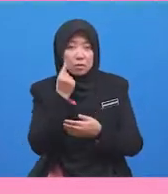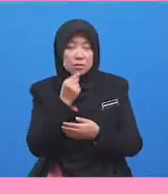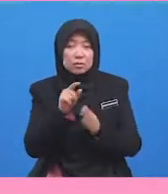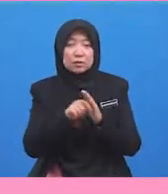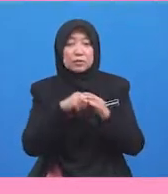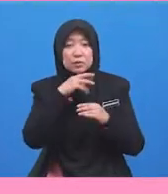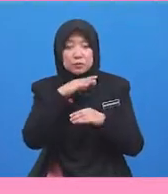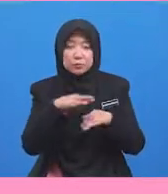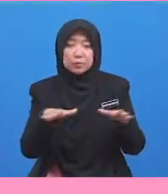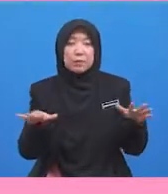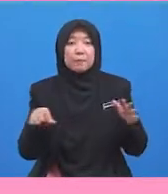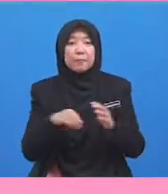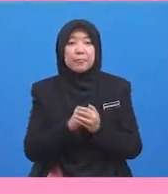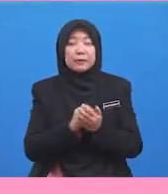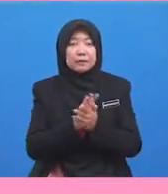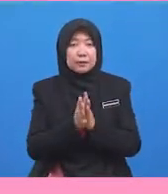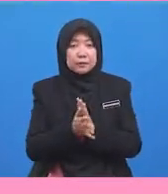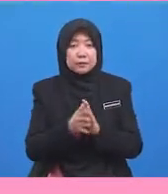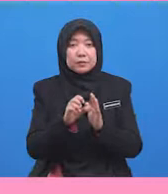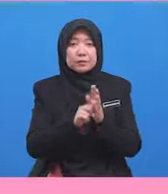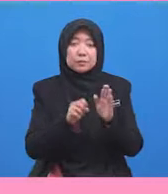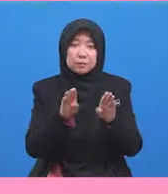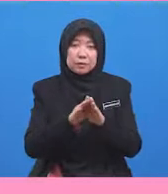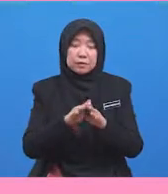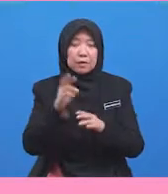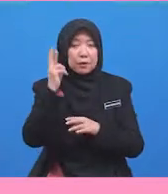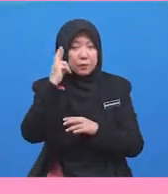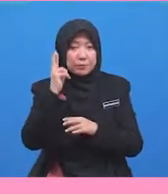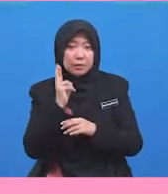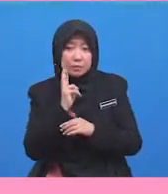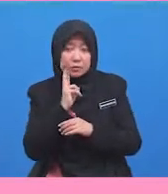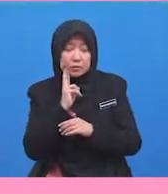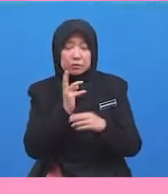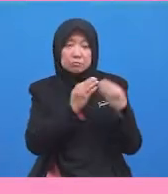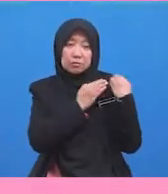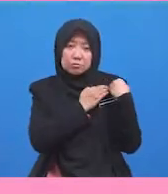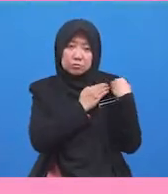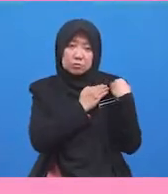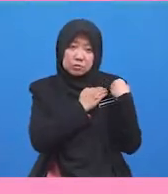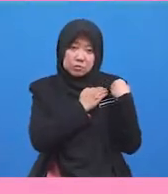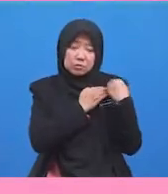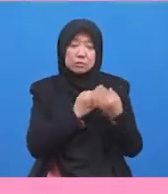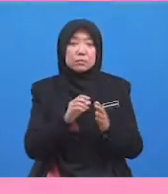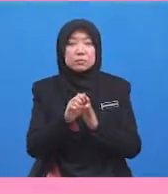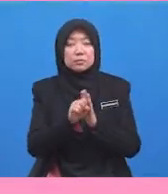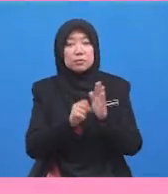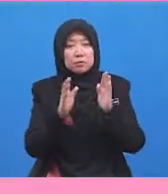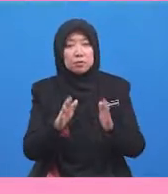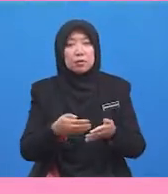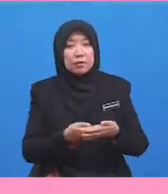justru merek Moore sebagai seorang remaja yang perlu memikul tanggung jawab sebagai seorang anak